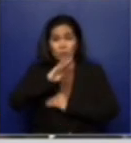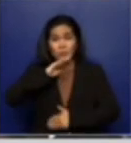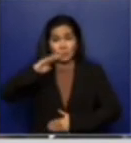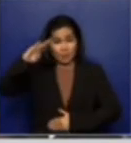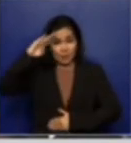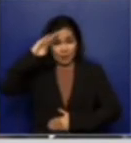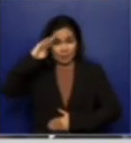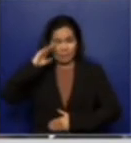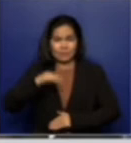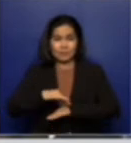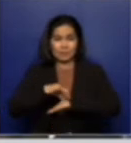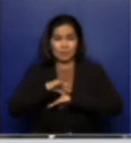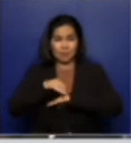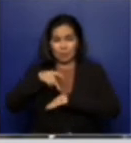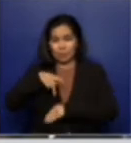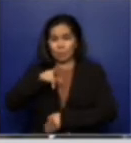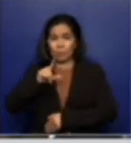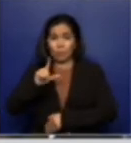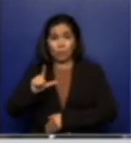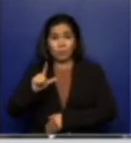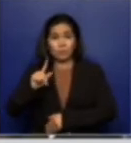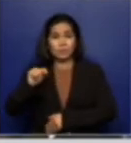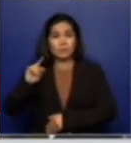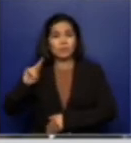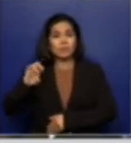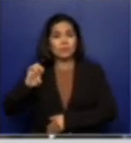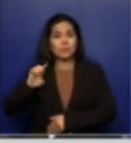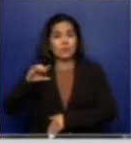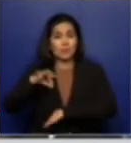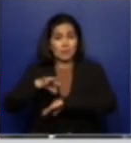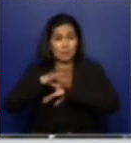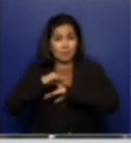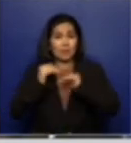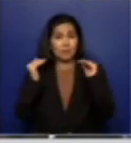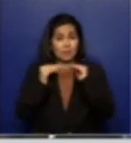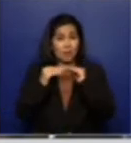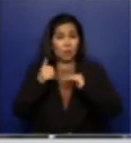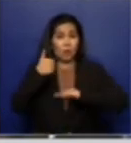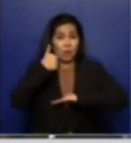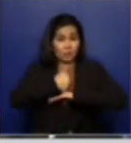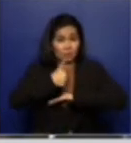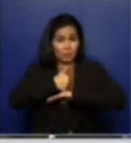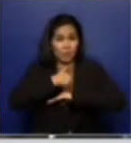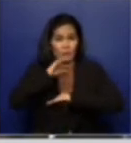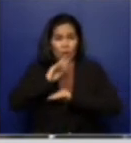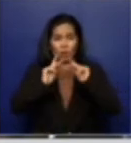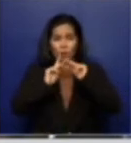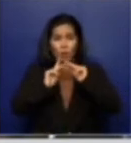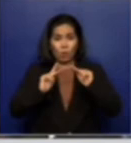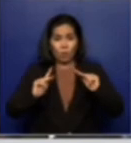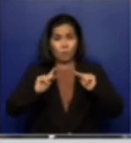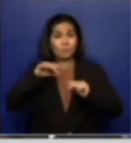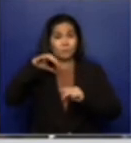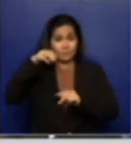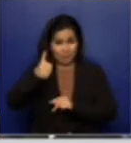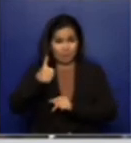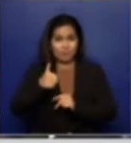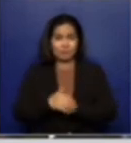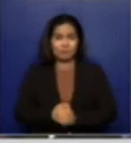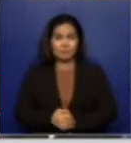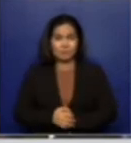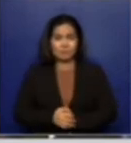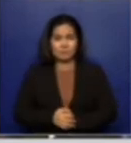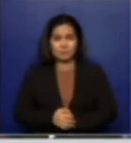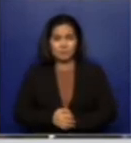ศพลตรีนั้นสามารถดำรงตำแหน่งเทียบเท่าอธิบดีได้ท่านประธานที่เคารพ